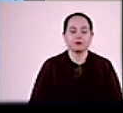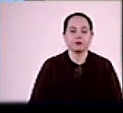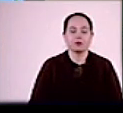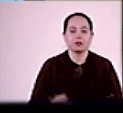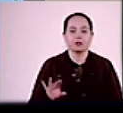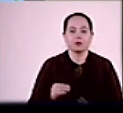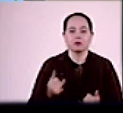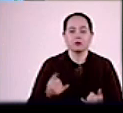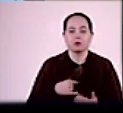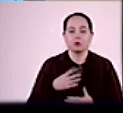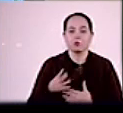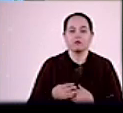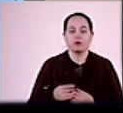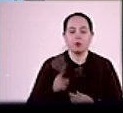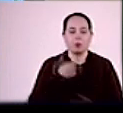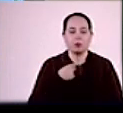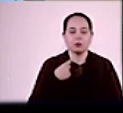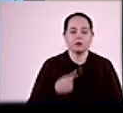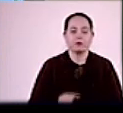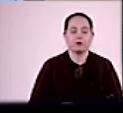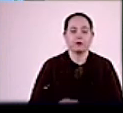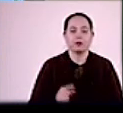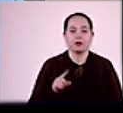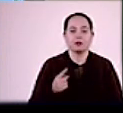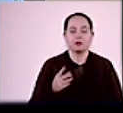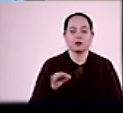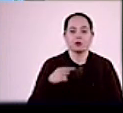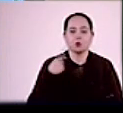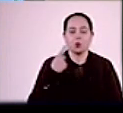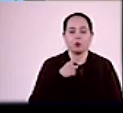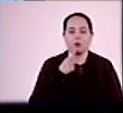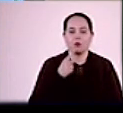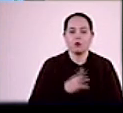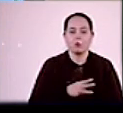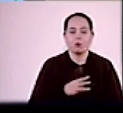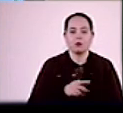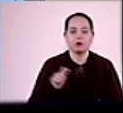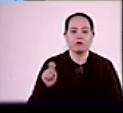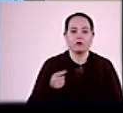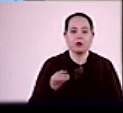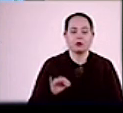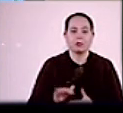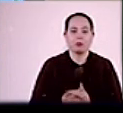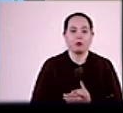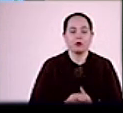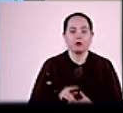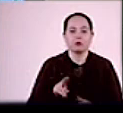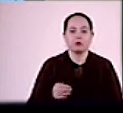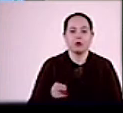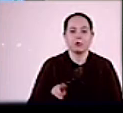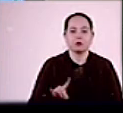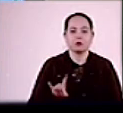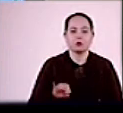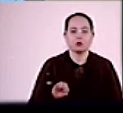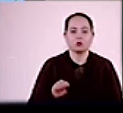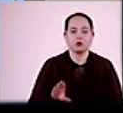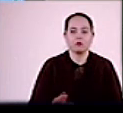И сегодня мы с вами проанализируем один из образов романа «Война и мир» Петя Ростов.